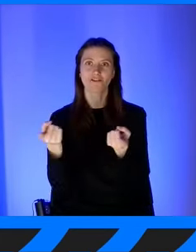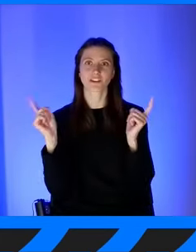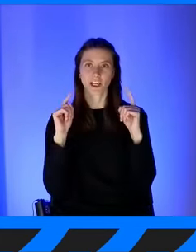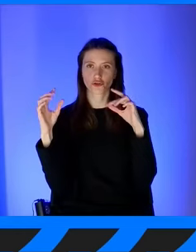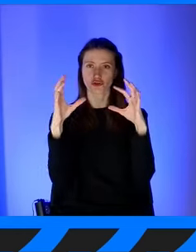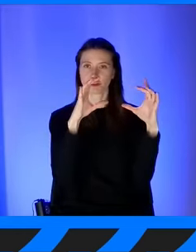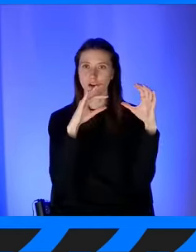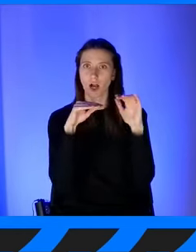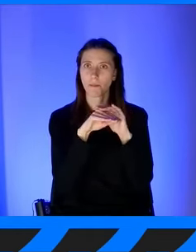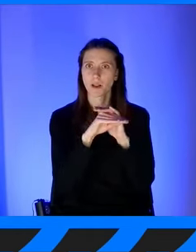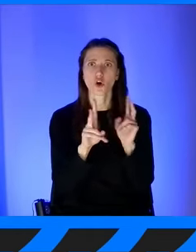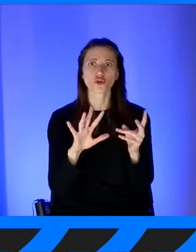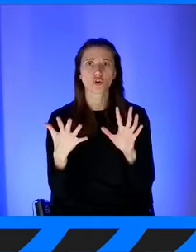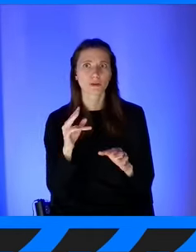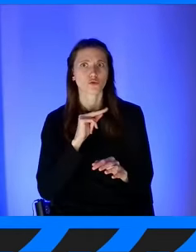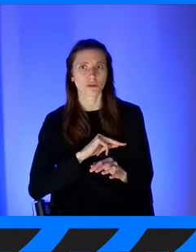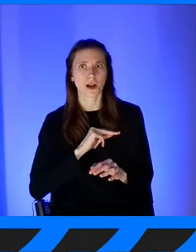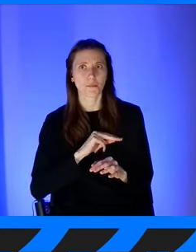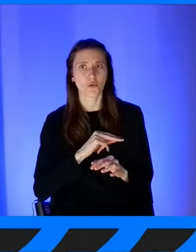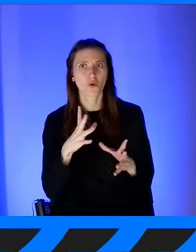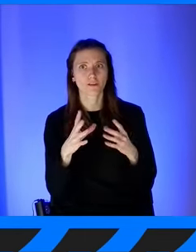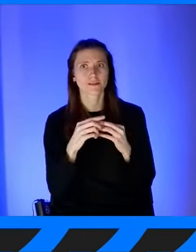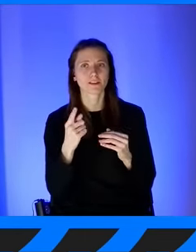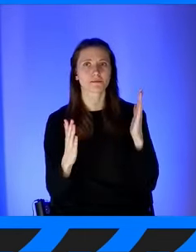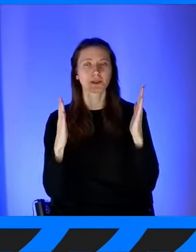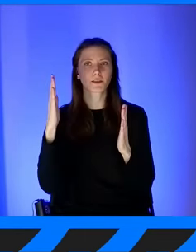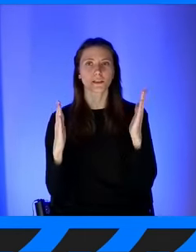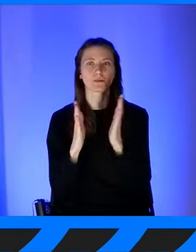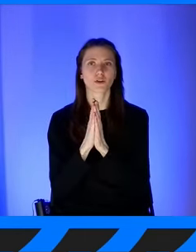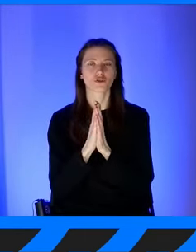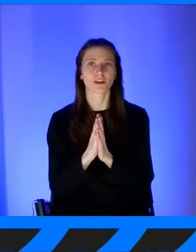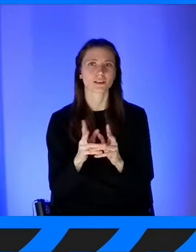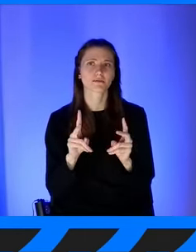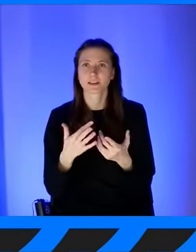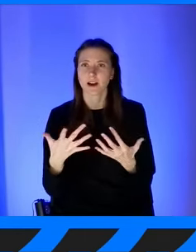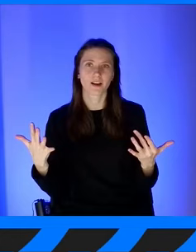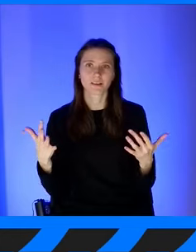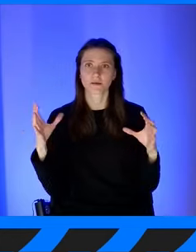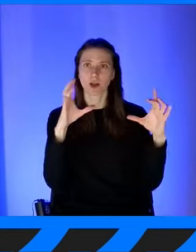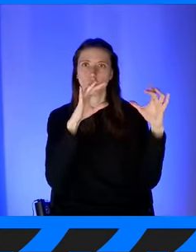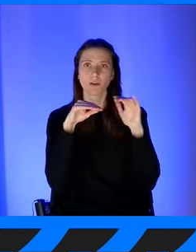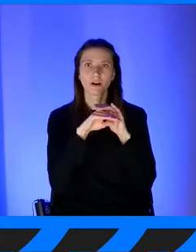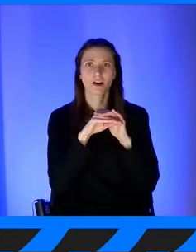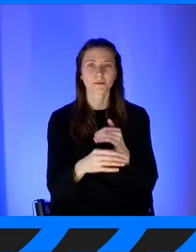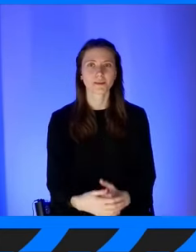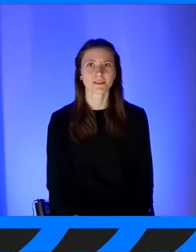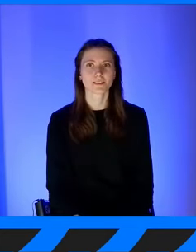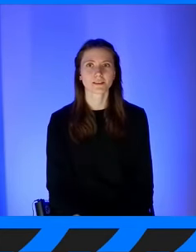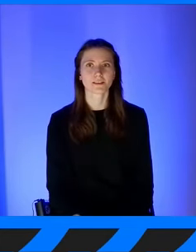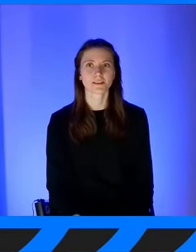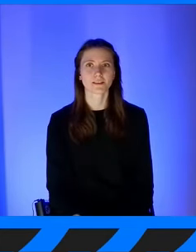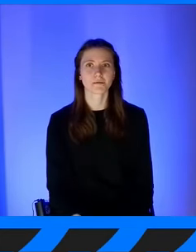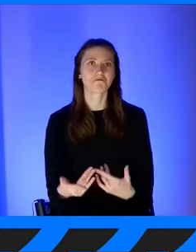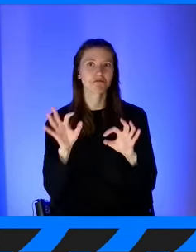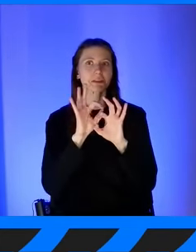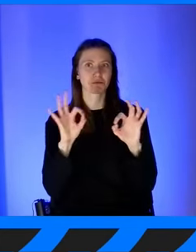ссылают там ну вообще за всё своё время Давайте руки поднимем хотя бы с какими-то